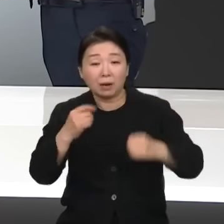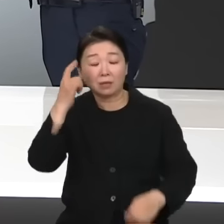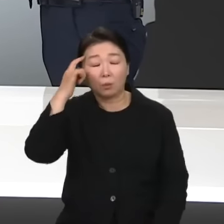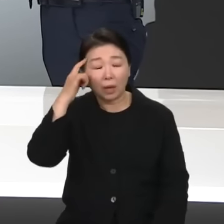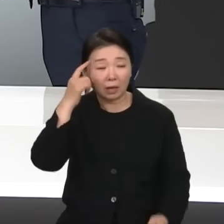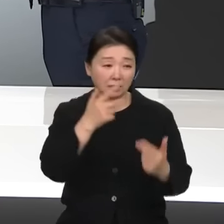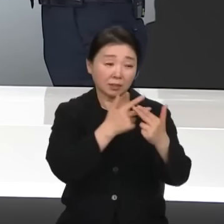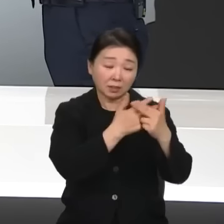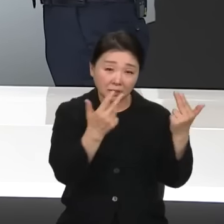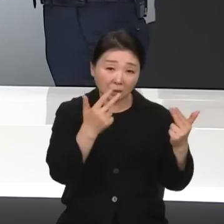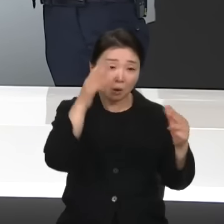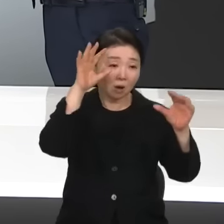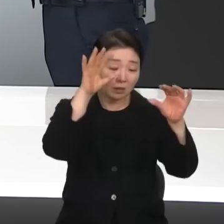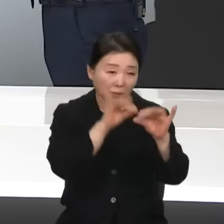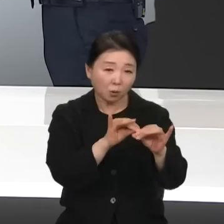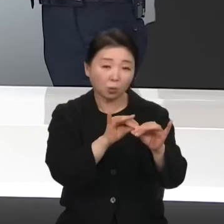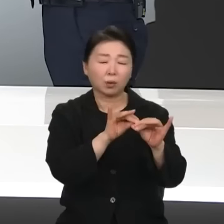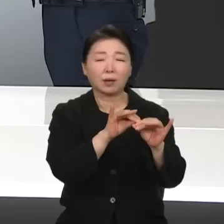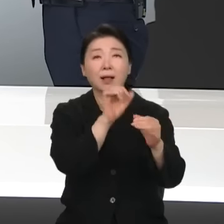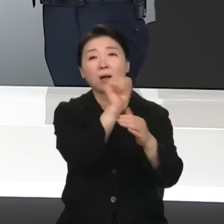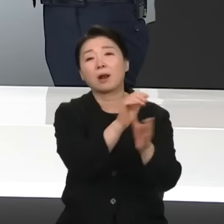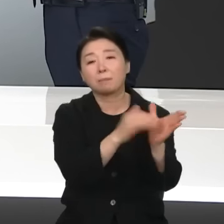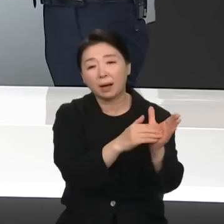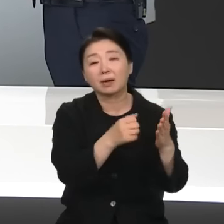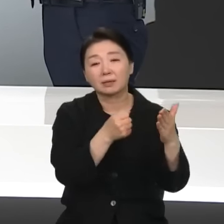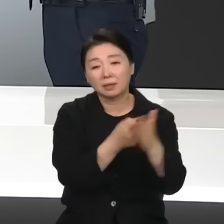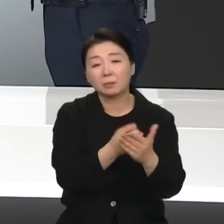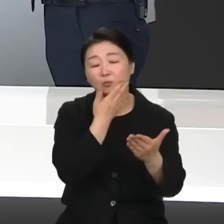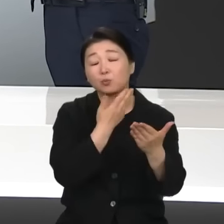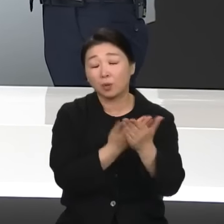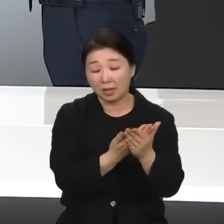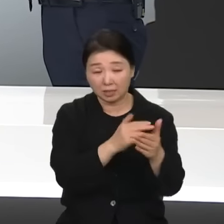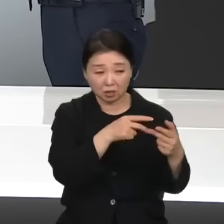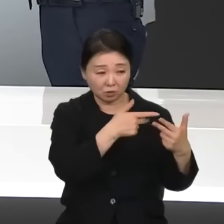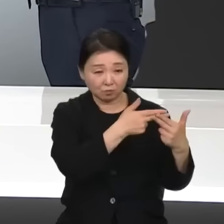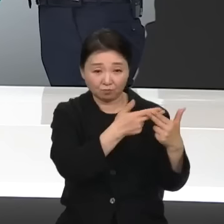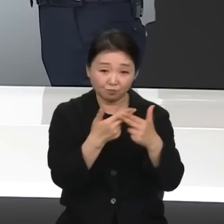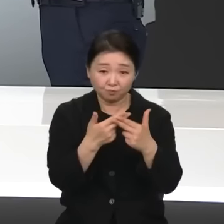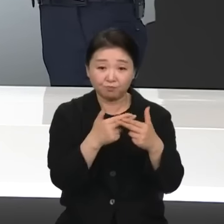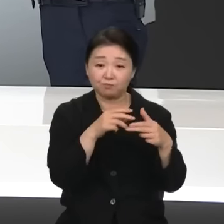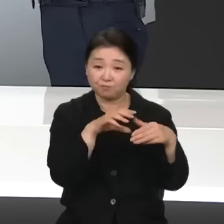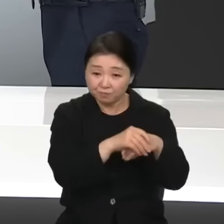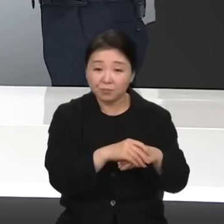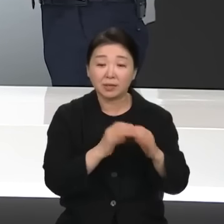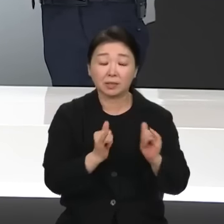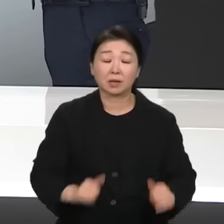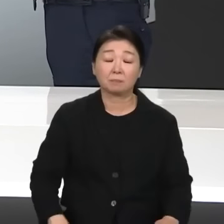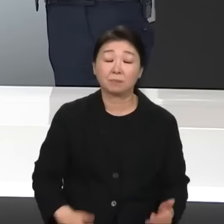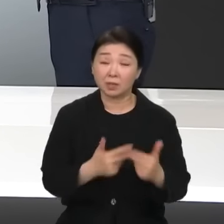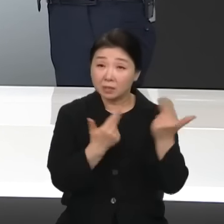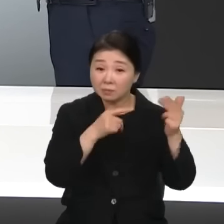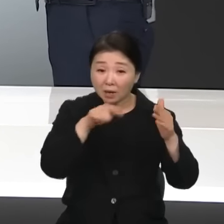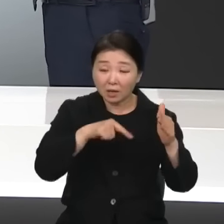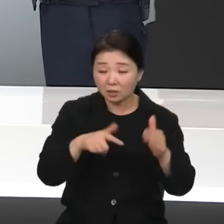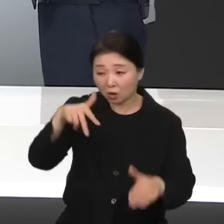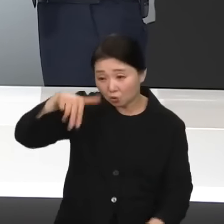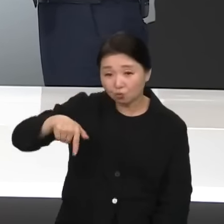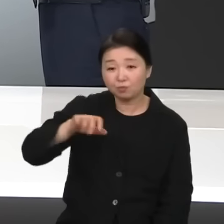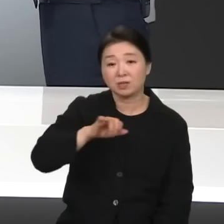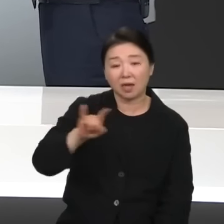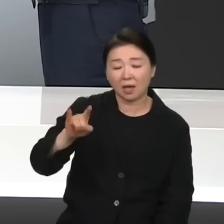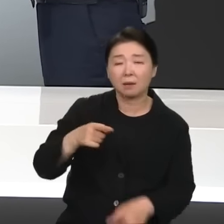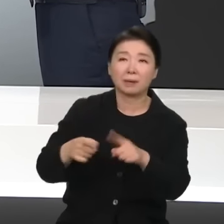가결했기 때문이라고 대놓고 이야기를 했었던 핵심적인 친명 인사입니다. 네. 결국에 같은 친명 안에서도 추미애 의원에 대한